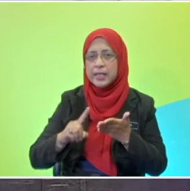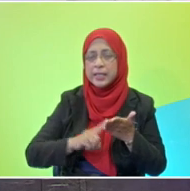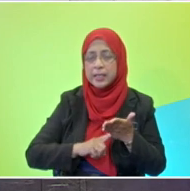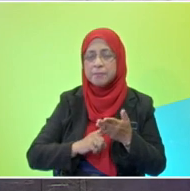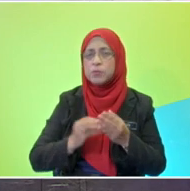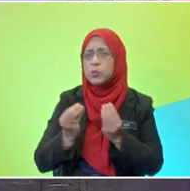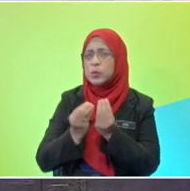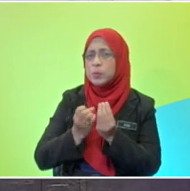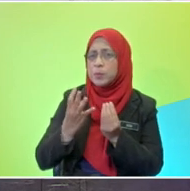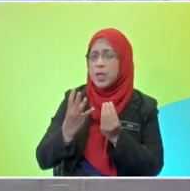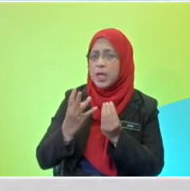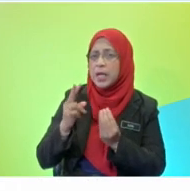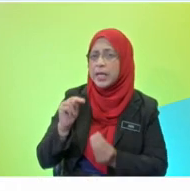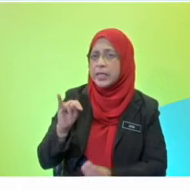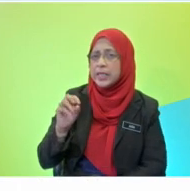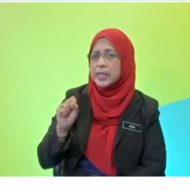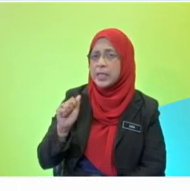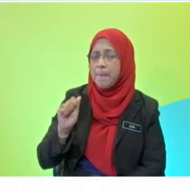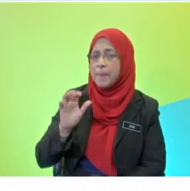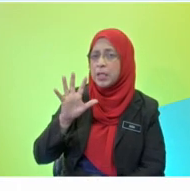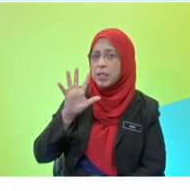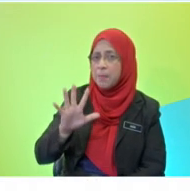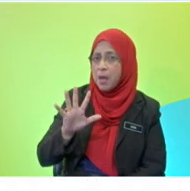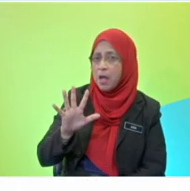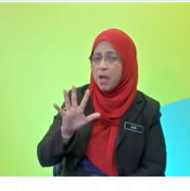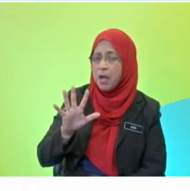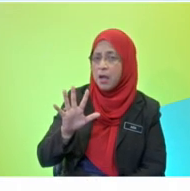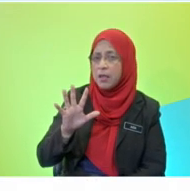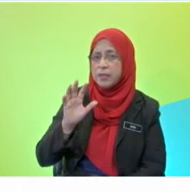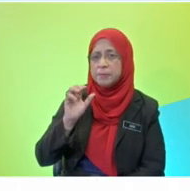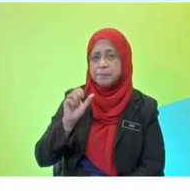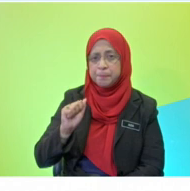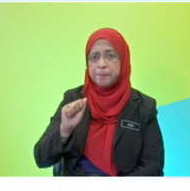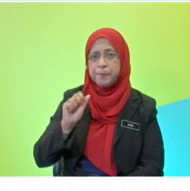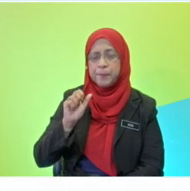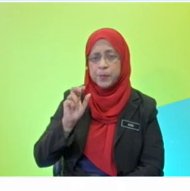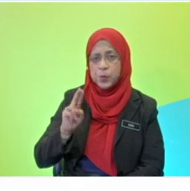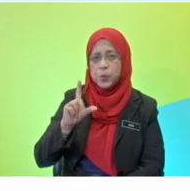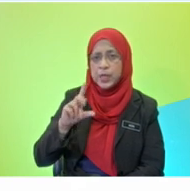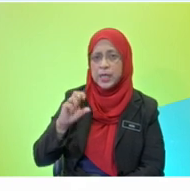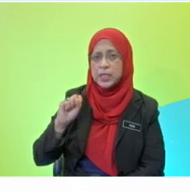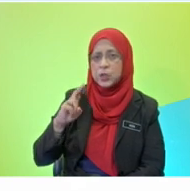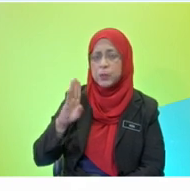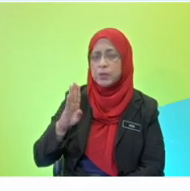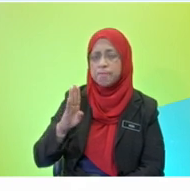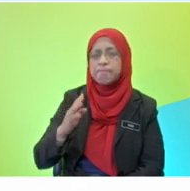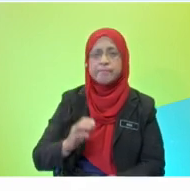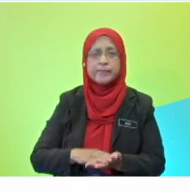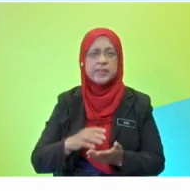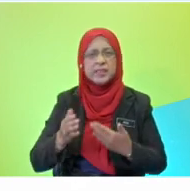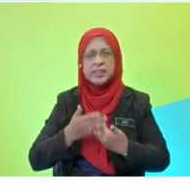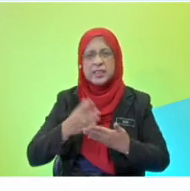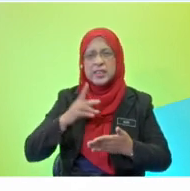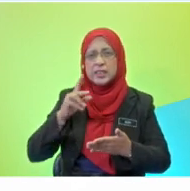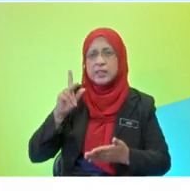nisabnya adalah 5 asuh ala Amerika Apa itu Asu susah Naik kira kita ikut kilogram yang berada dalam negara kita